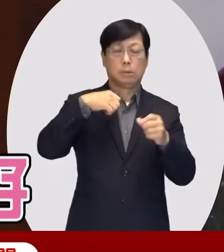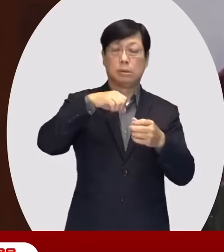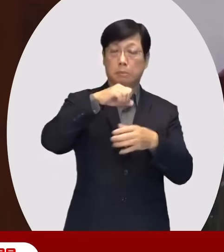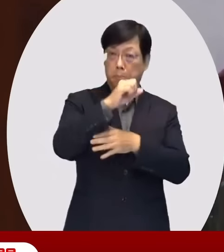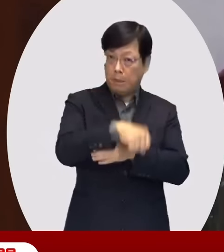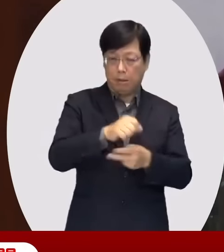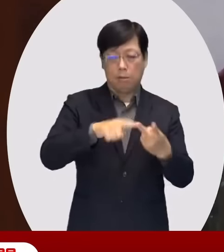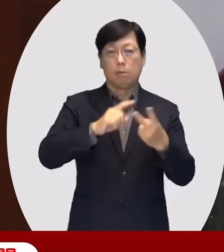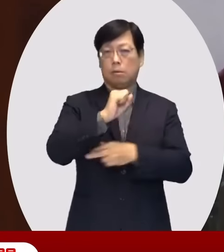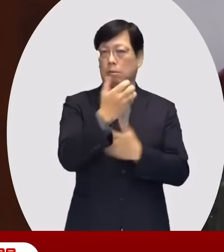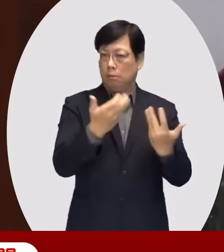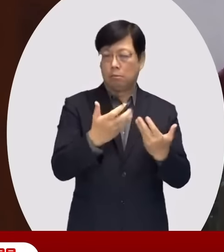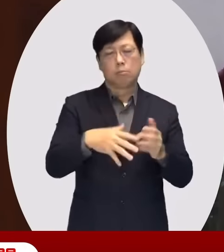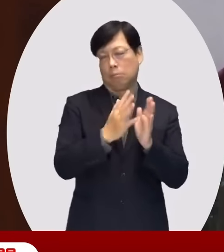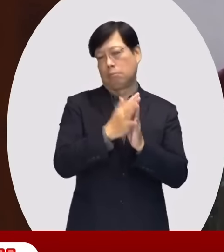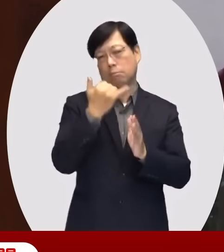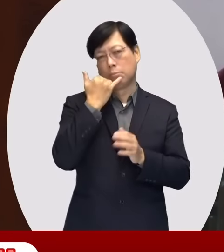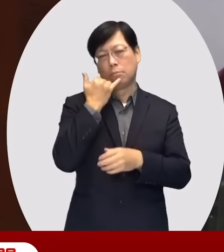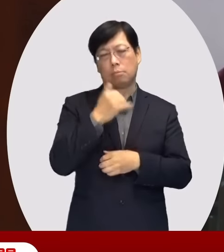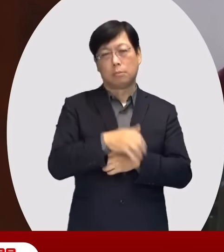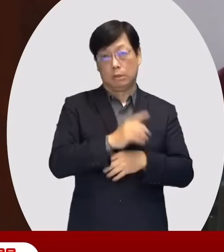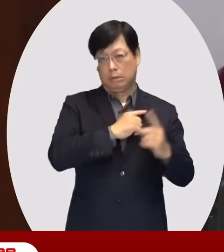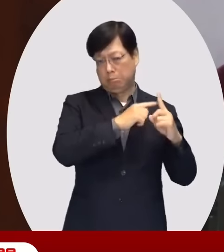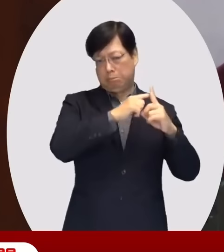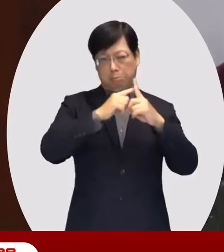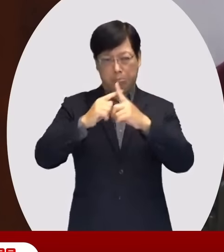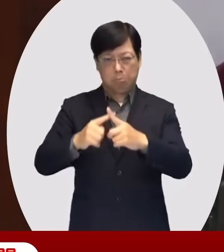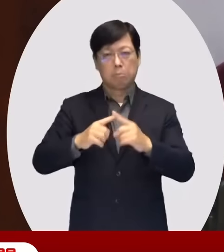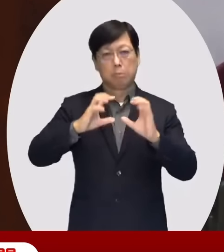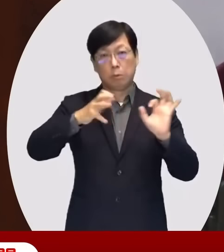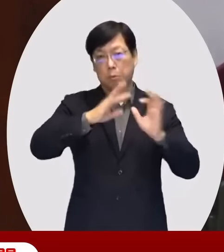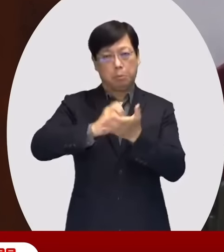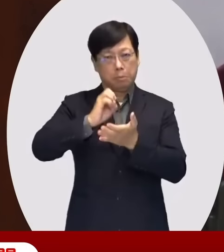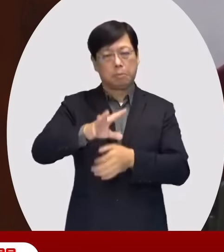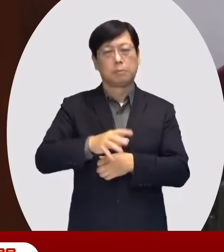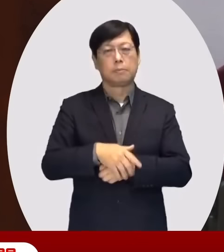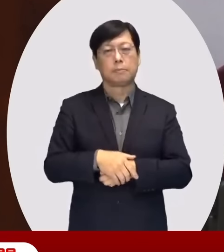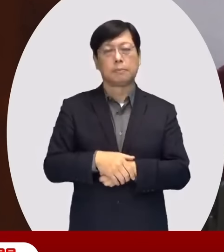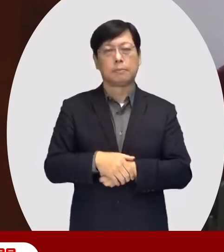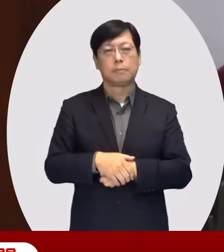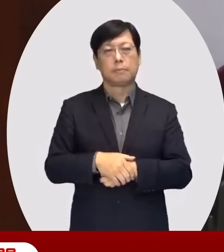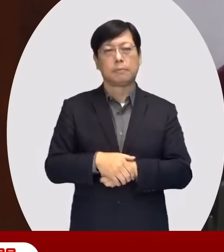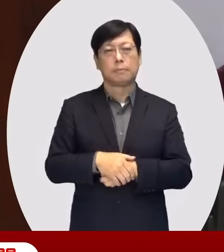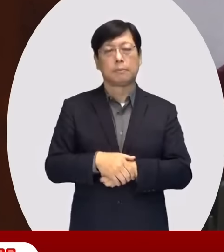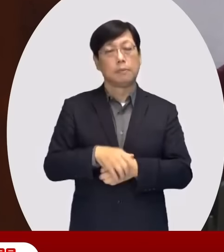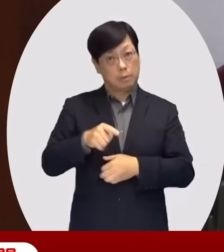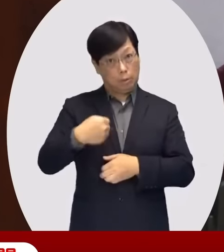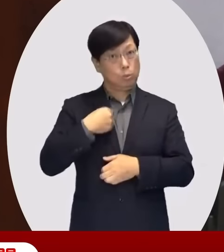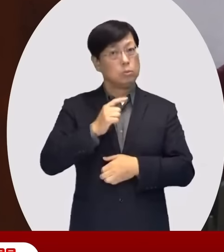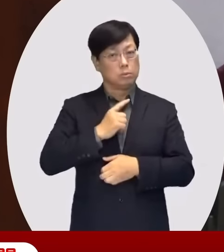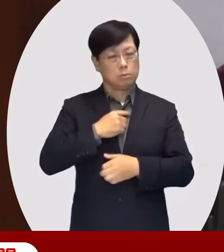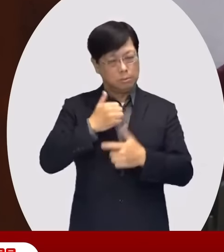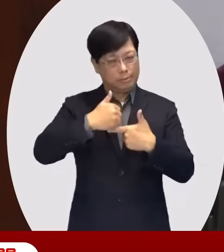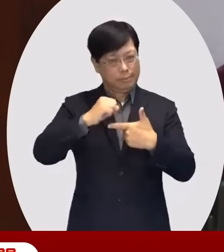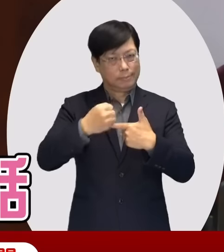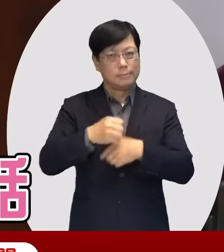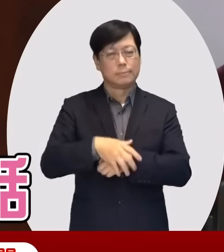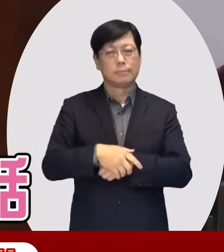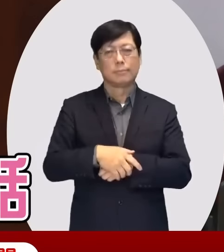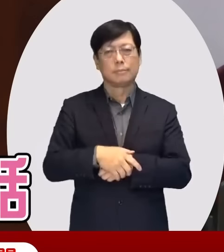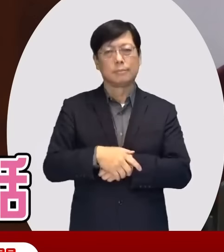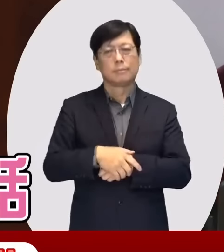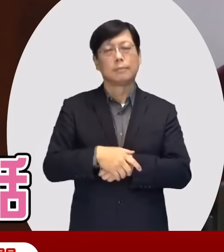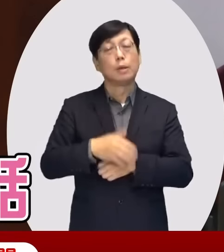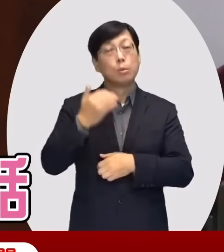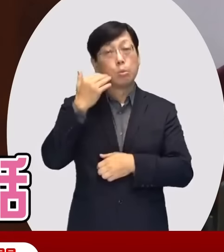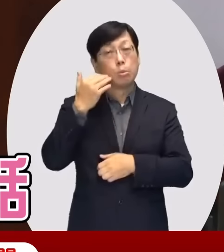也好，义务也好，到立法院去做他该做的报告，这是我的建议啊。